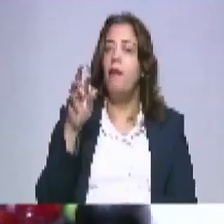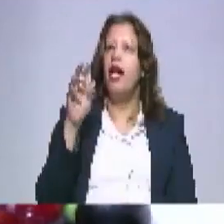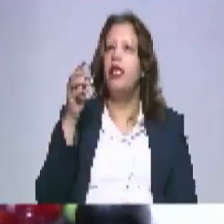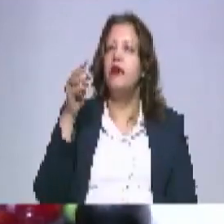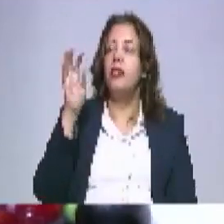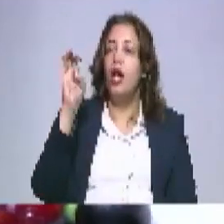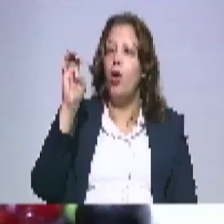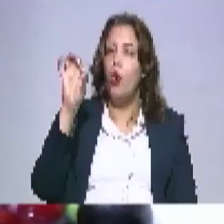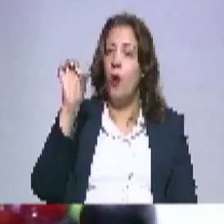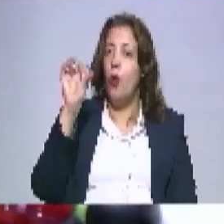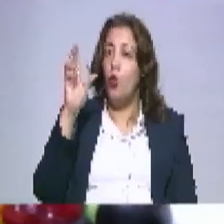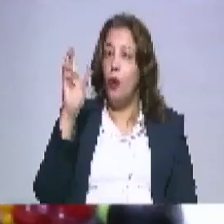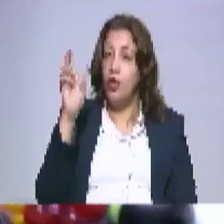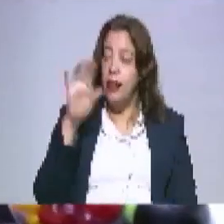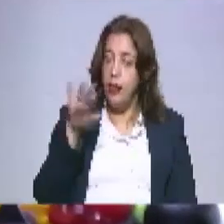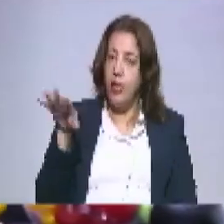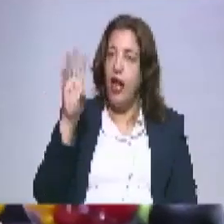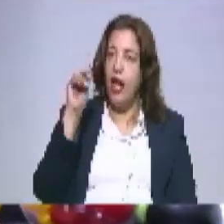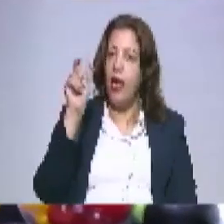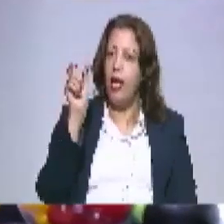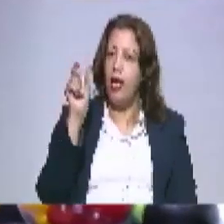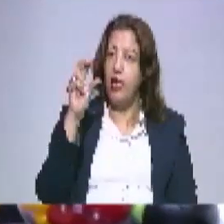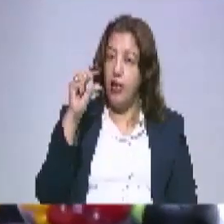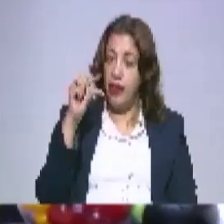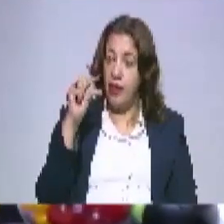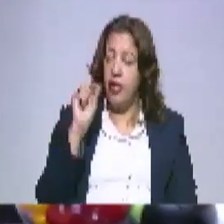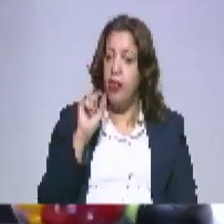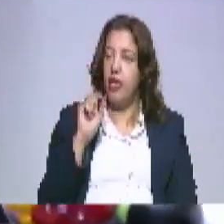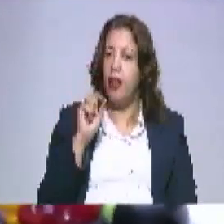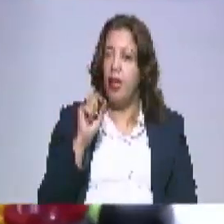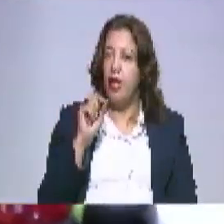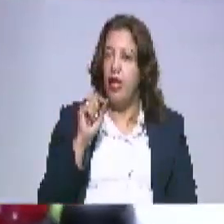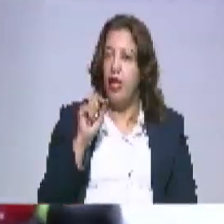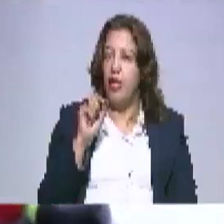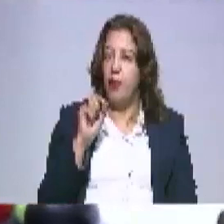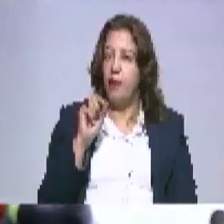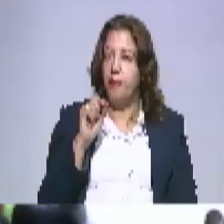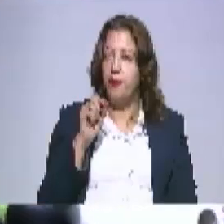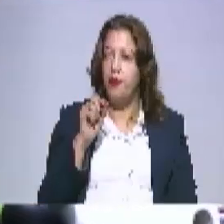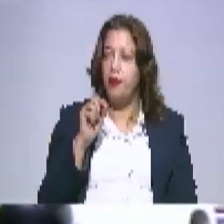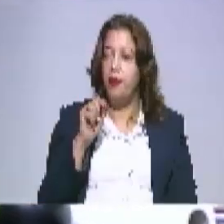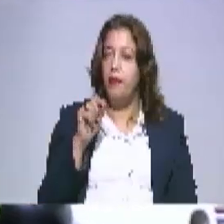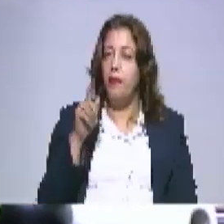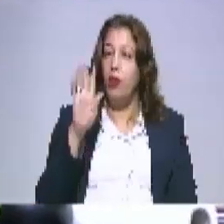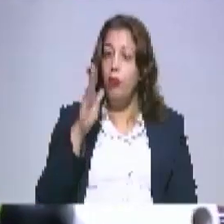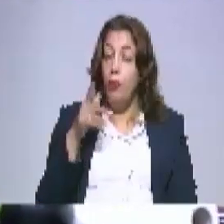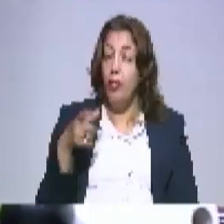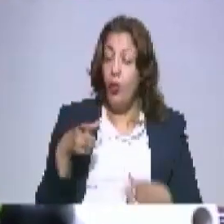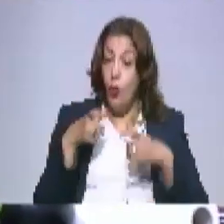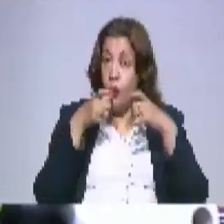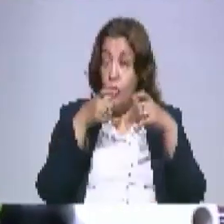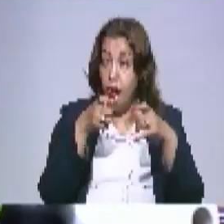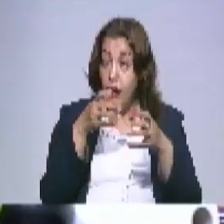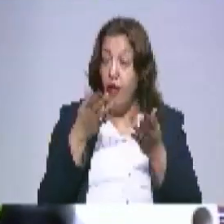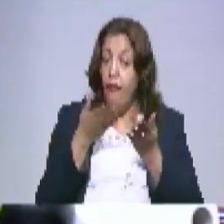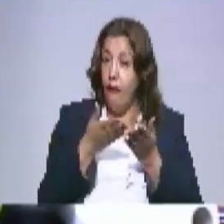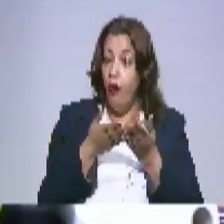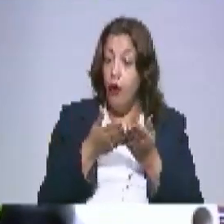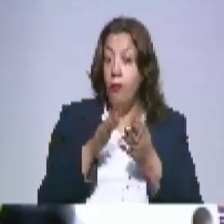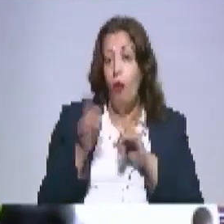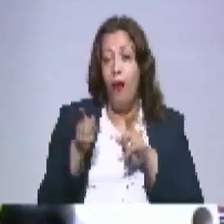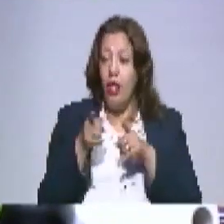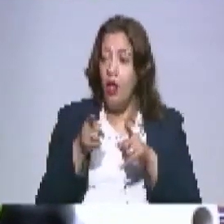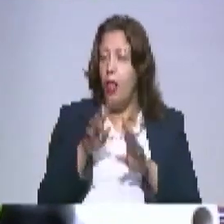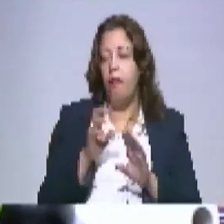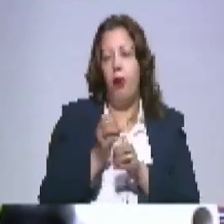ظريفه، احنا ممكن نحط دي كلها في طاجن وندخلها الفرن تاخد وش تطلع تبقى رائعه جدا، تتاكل